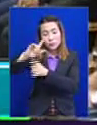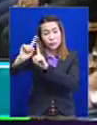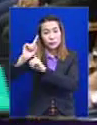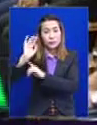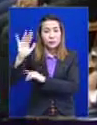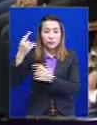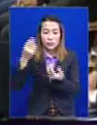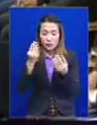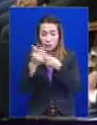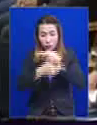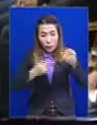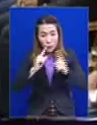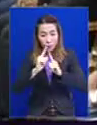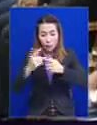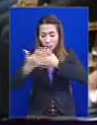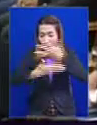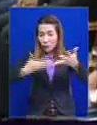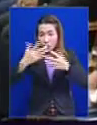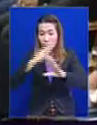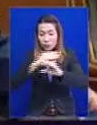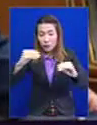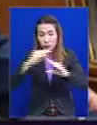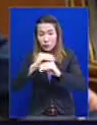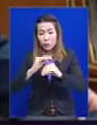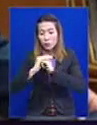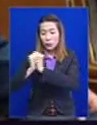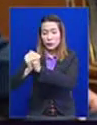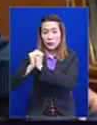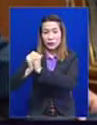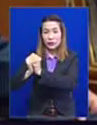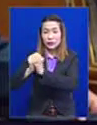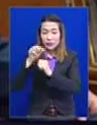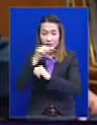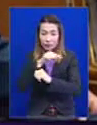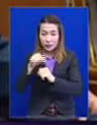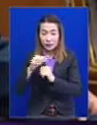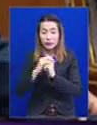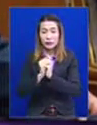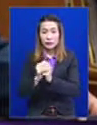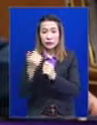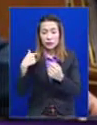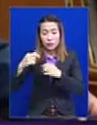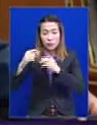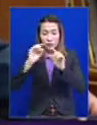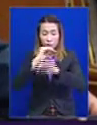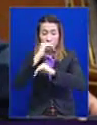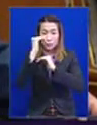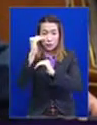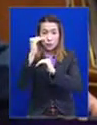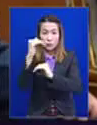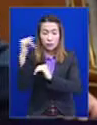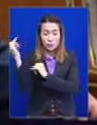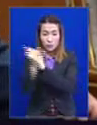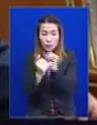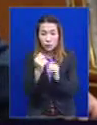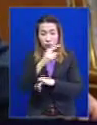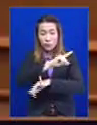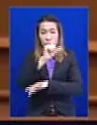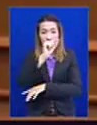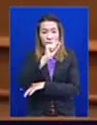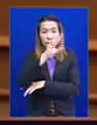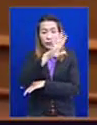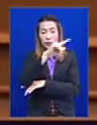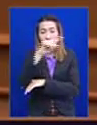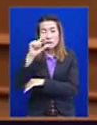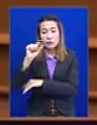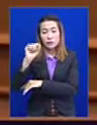งเสริมความร่วมมือระหว่างไทยกับสาธารณรัฐประชาชนจีนซึ่งก็มีกำหนดการเยือนระหว่างวันที่24ถึง29